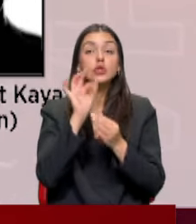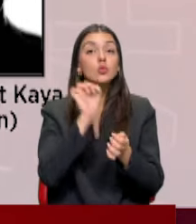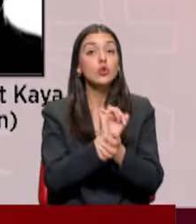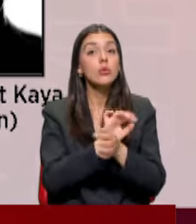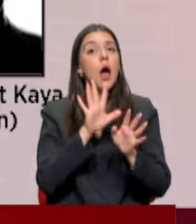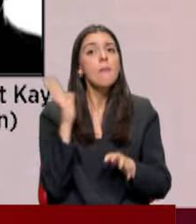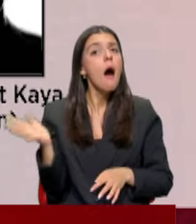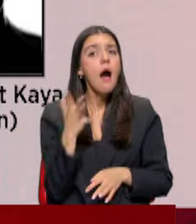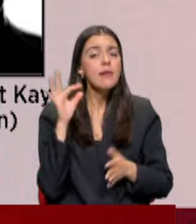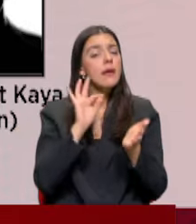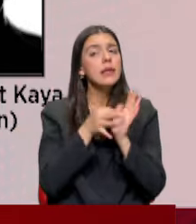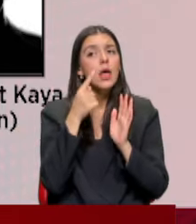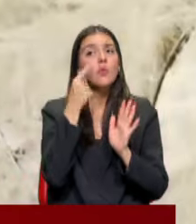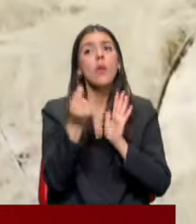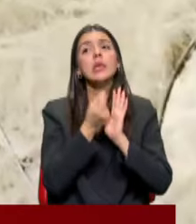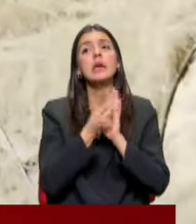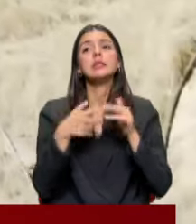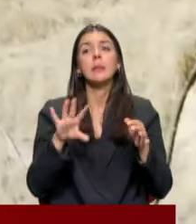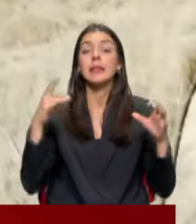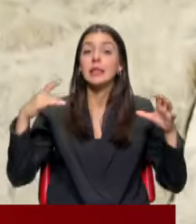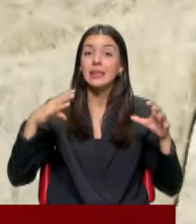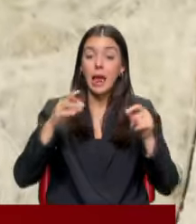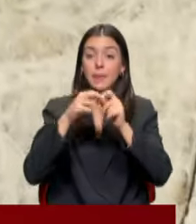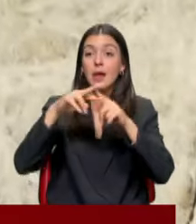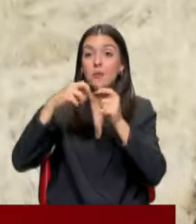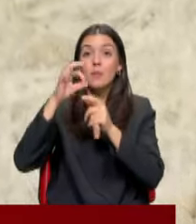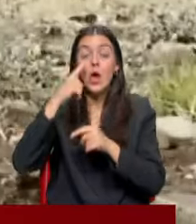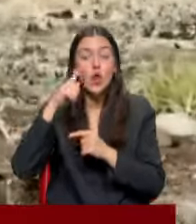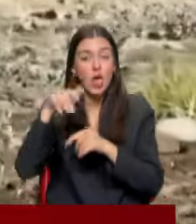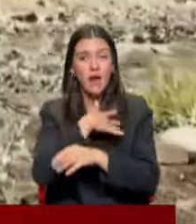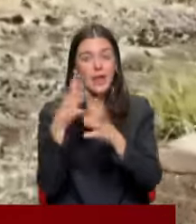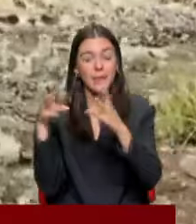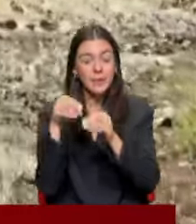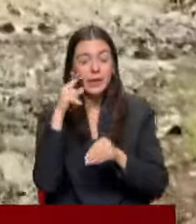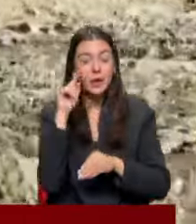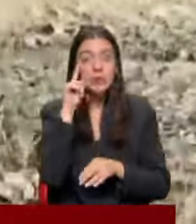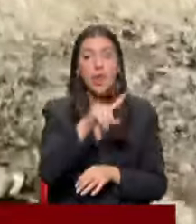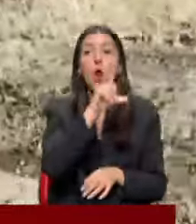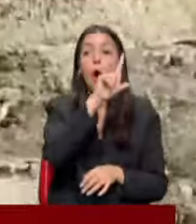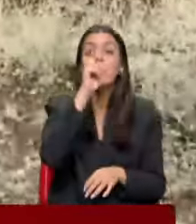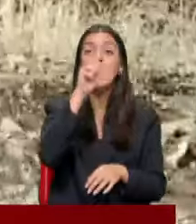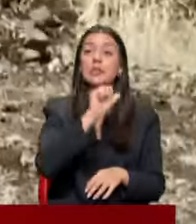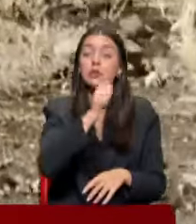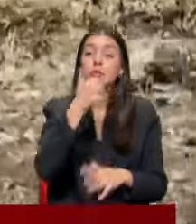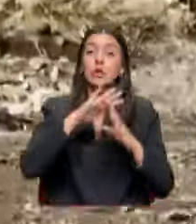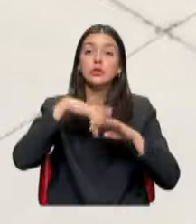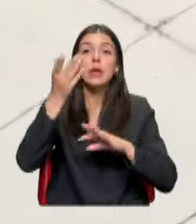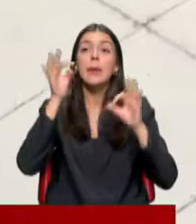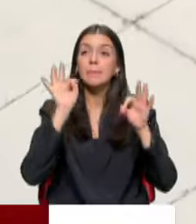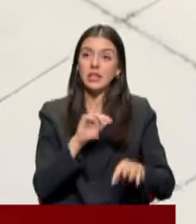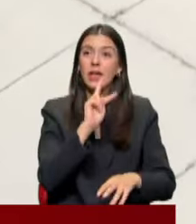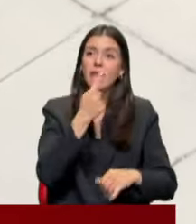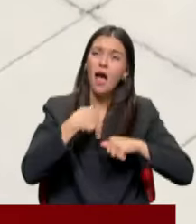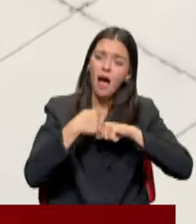ancak hala iddianame yazılamadı. Diyarbakır Barosu Narin'in kayıp diyar andığı 19 günü de, sonrasında başlayan